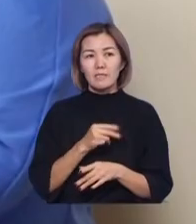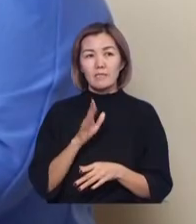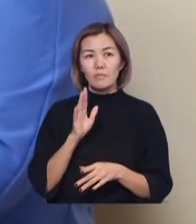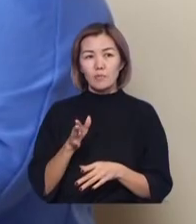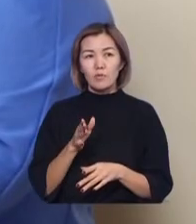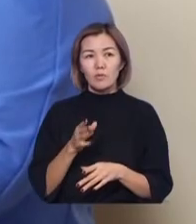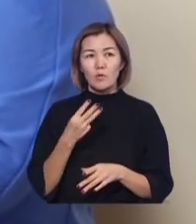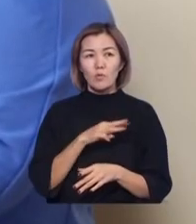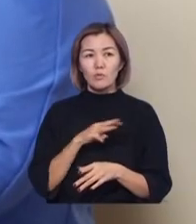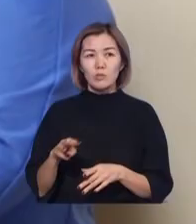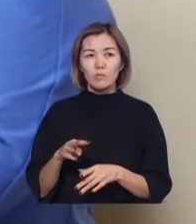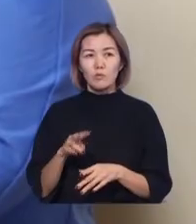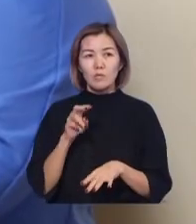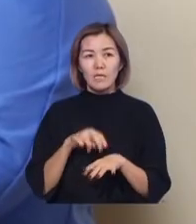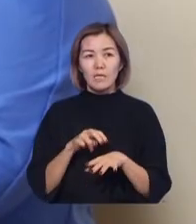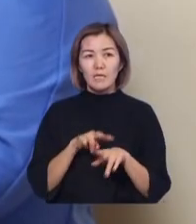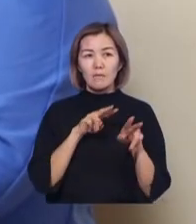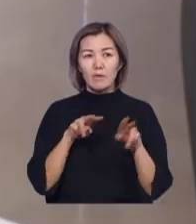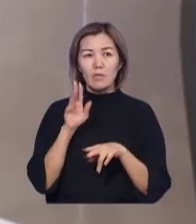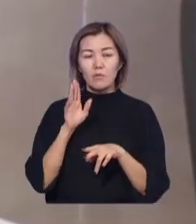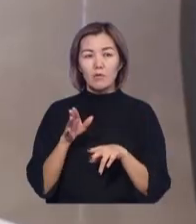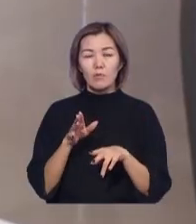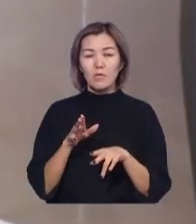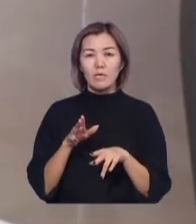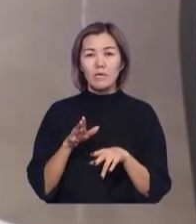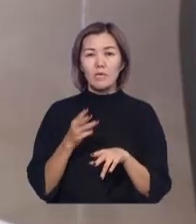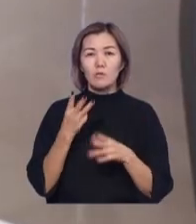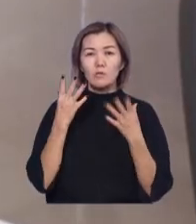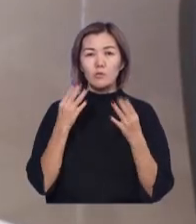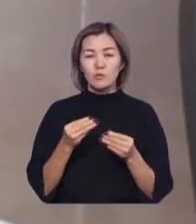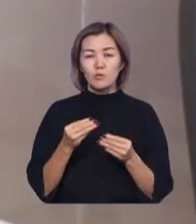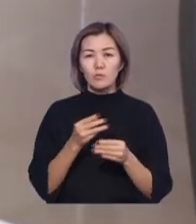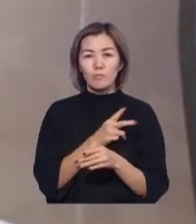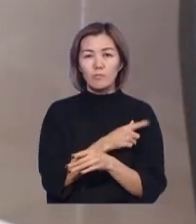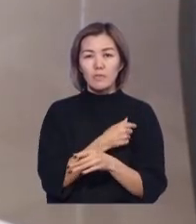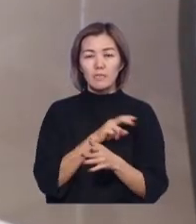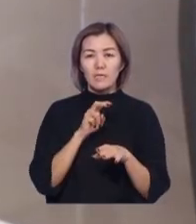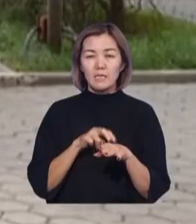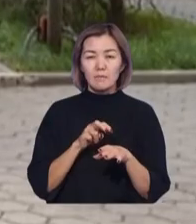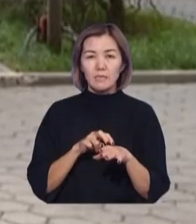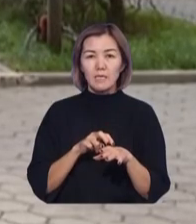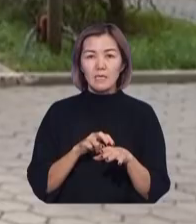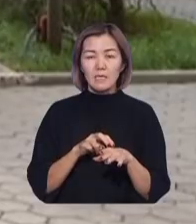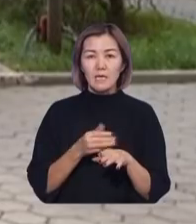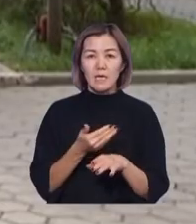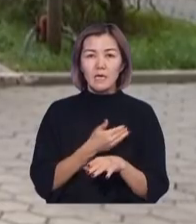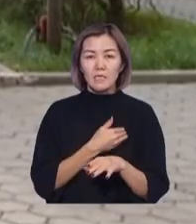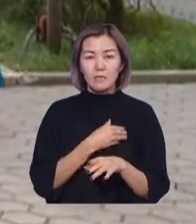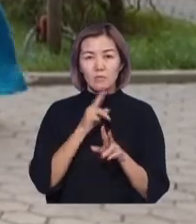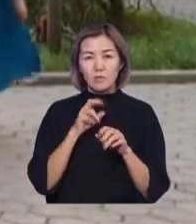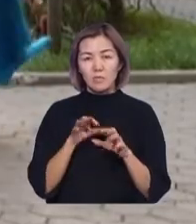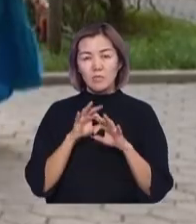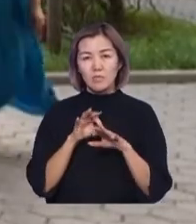Содан кейін 30 минут бойы ақ халаттылардың бақылауында болады. Бұдан бөлек 3 күн бойы медицина қызметкері жасөспірімнің дене қызуын өлшеп қарап